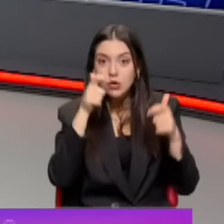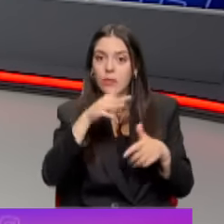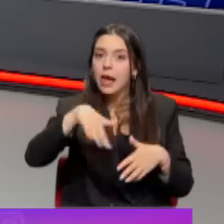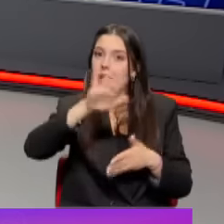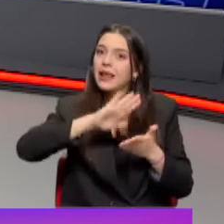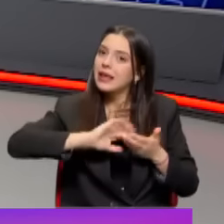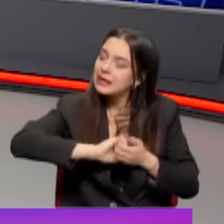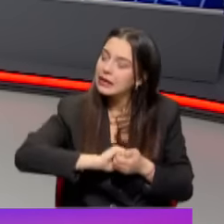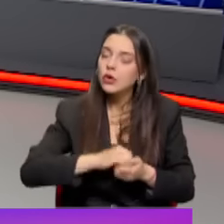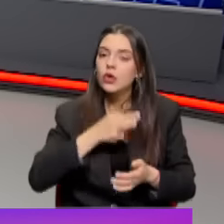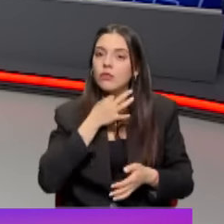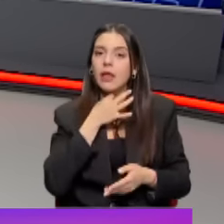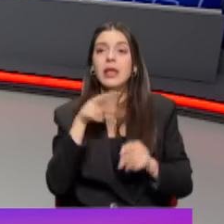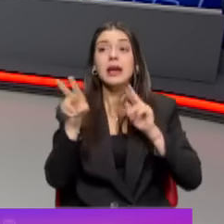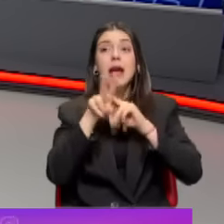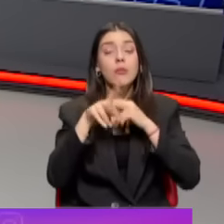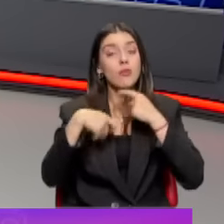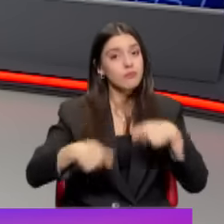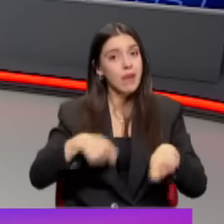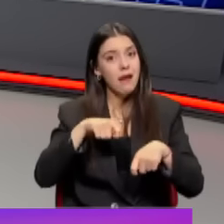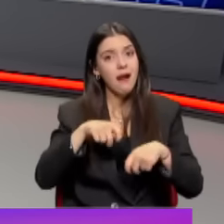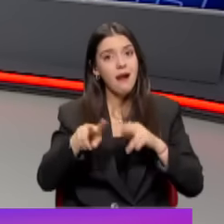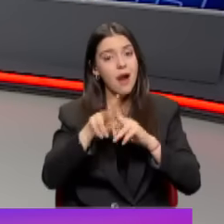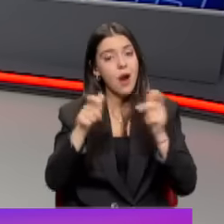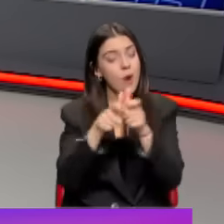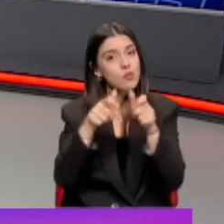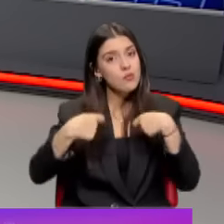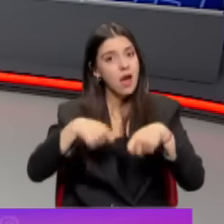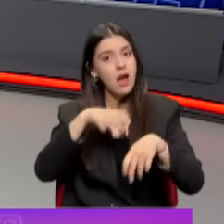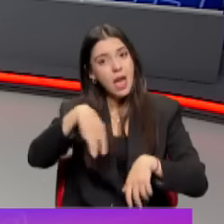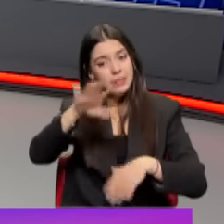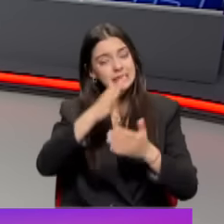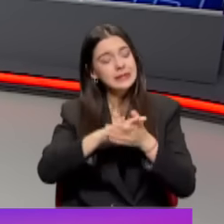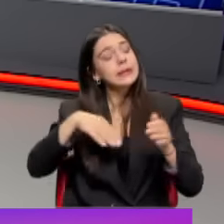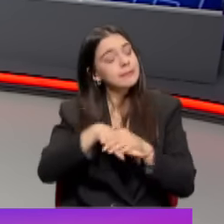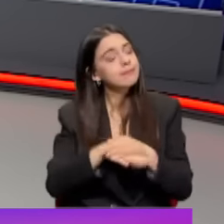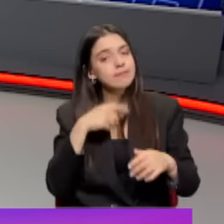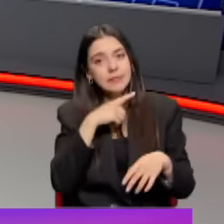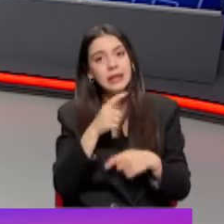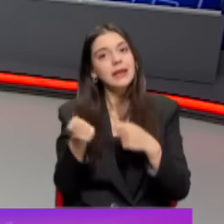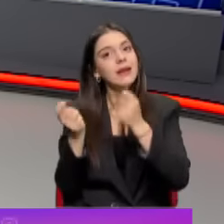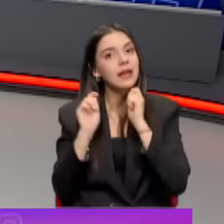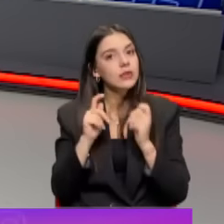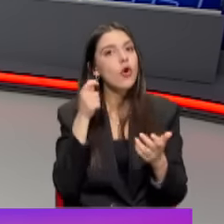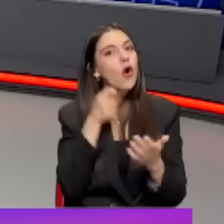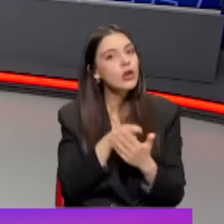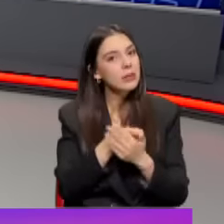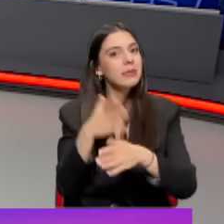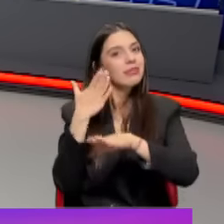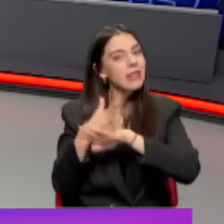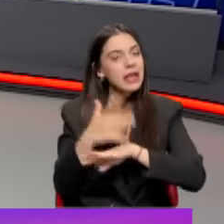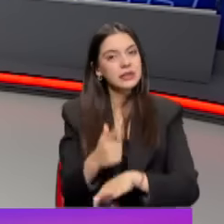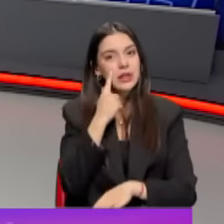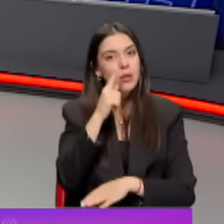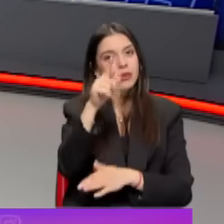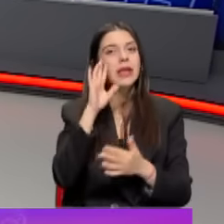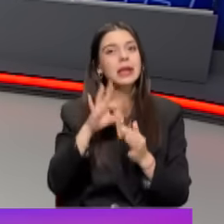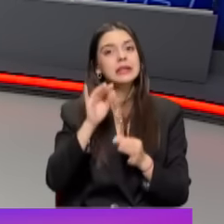verelim Hadi kamu bankaları elini taşın altına koysun ulaşılabilir krediler ödenebilir taksitlerle bu